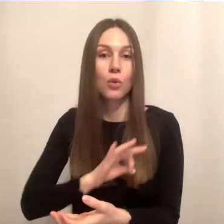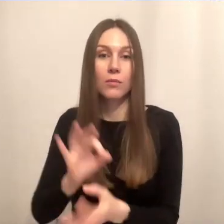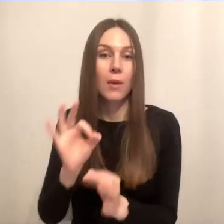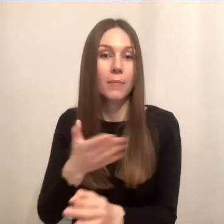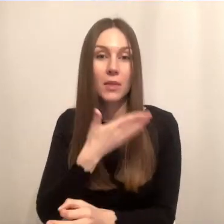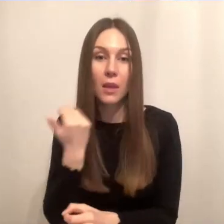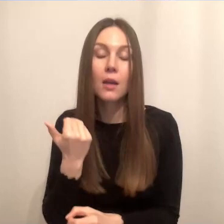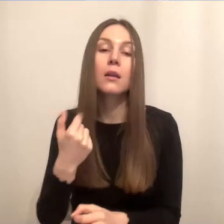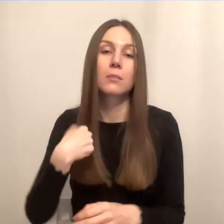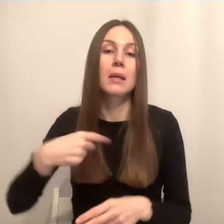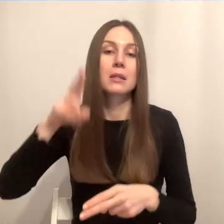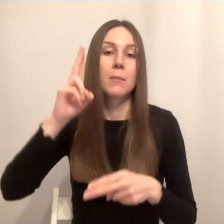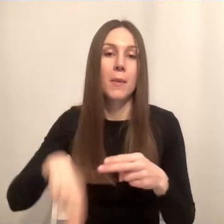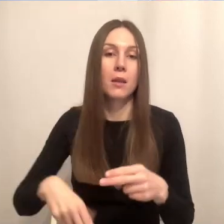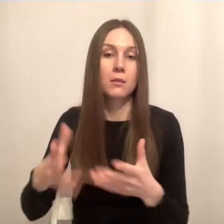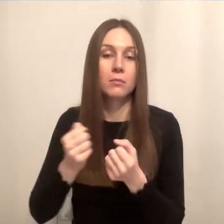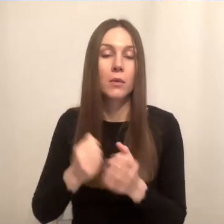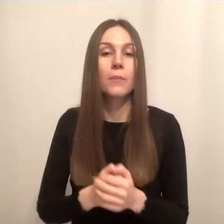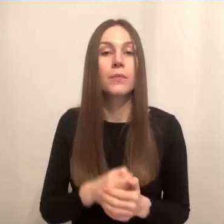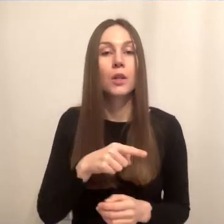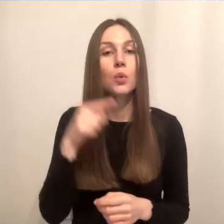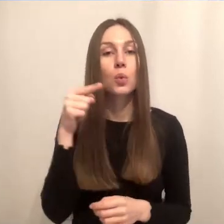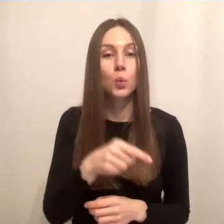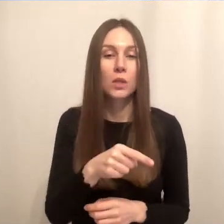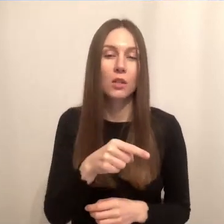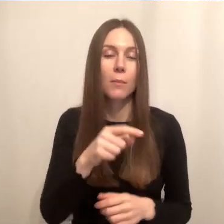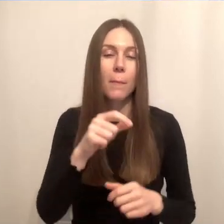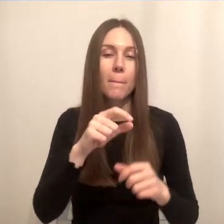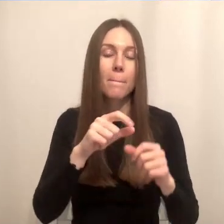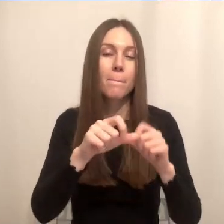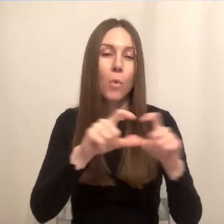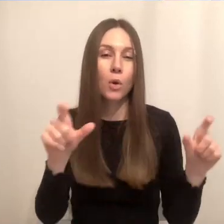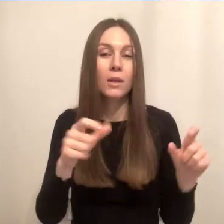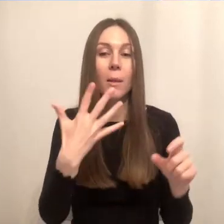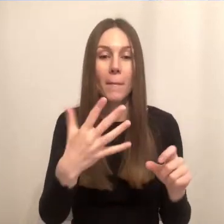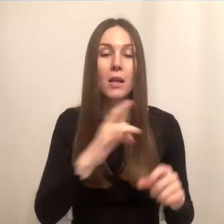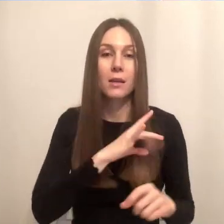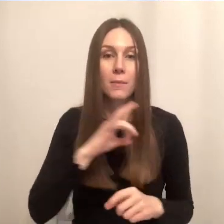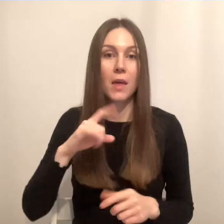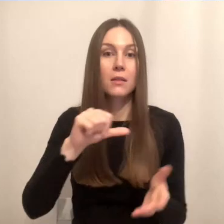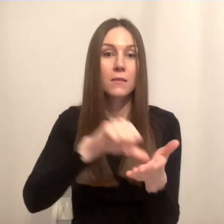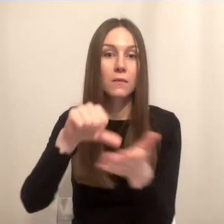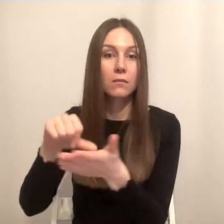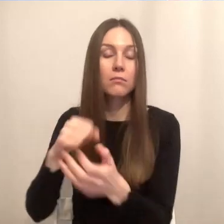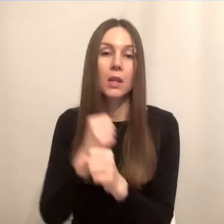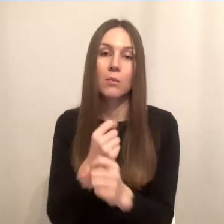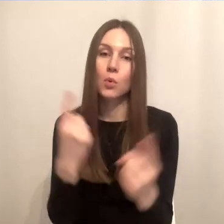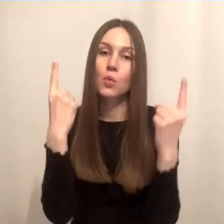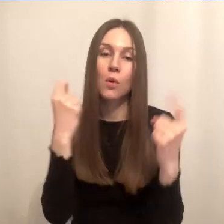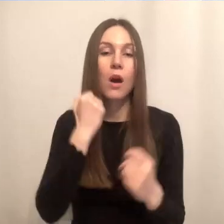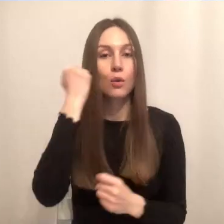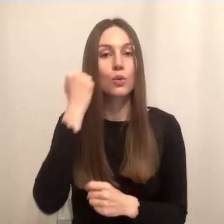priemam. Toliau tūkstančių mokyklų programa, dalyvavo mūsų 5 gimnazijos. Tai irgi buvo didelis darbas, džiaugiuosi mūsų vadovais,